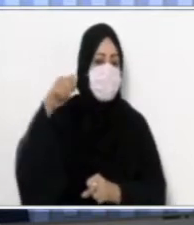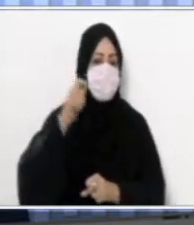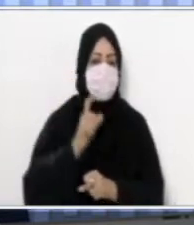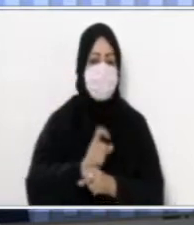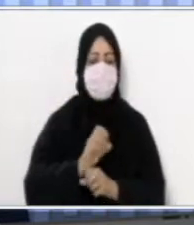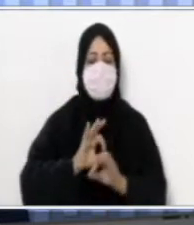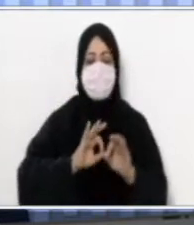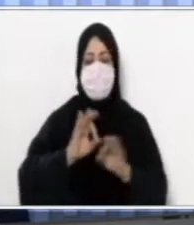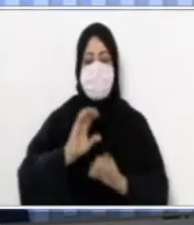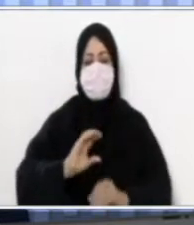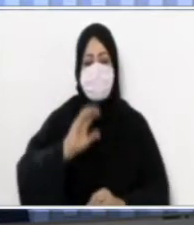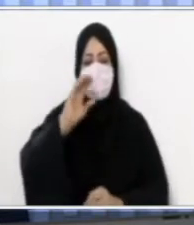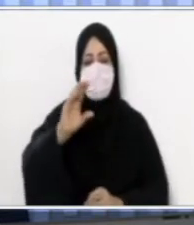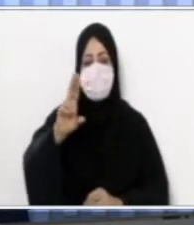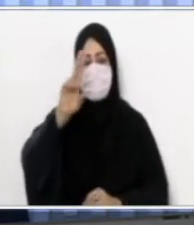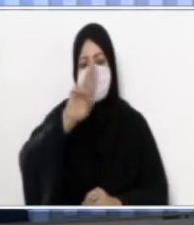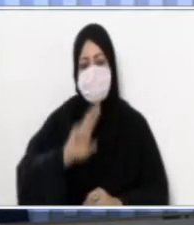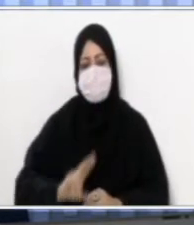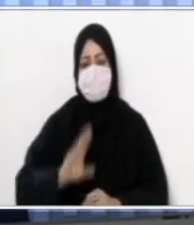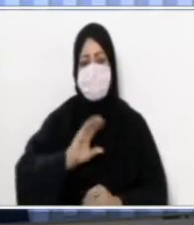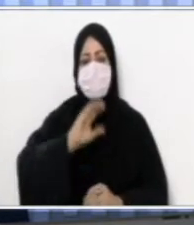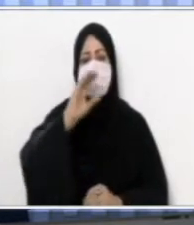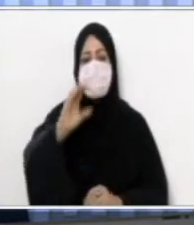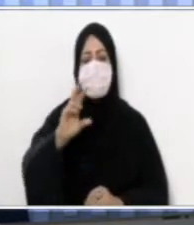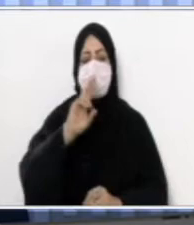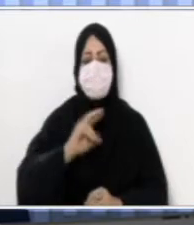أرقام هواتف البرنامج